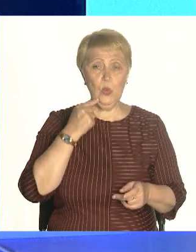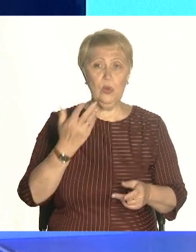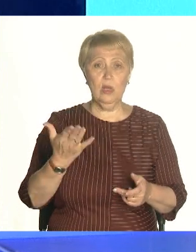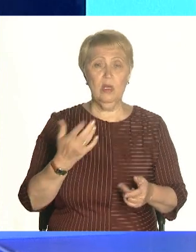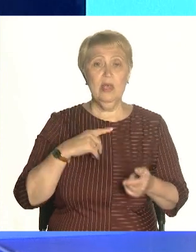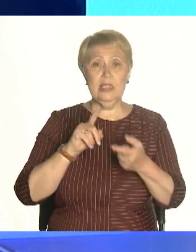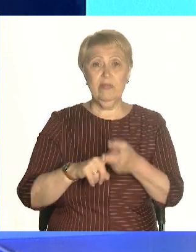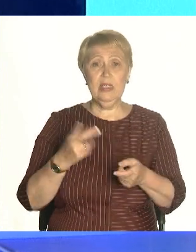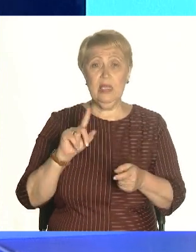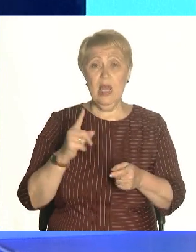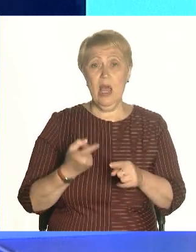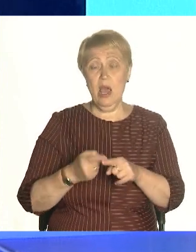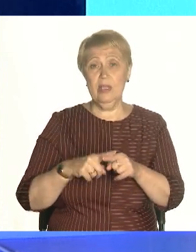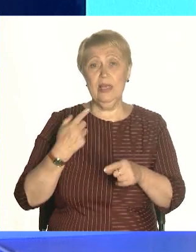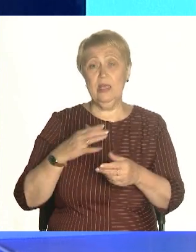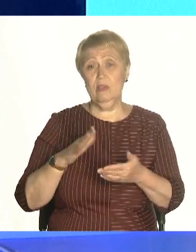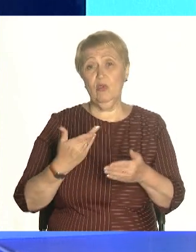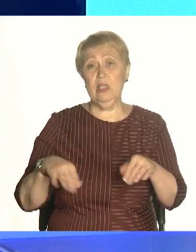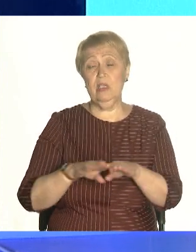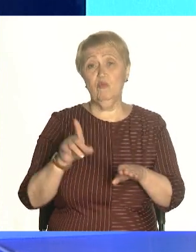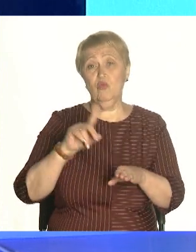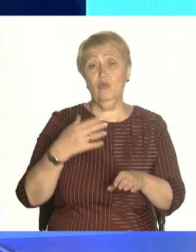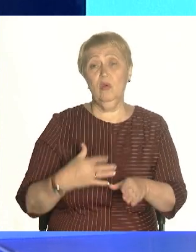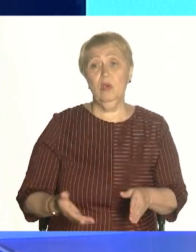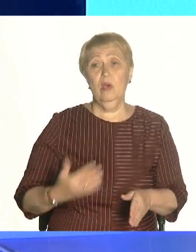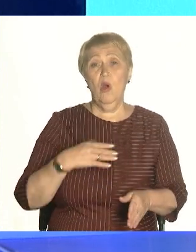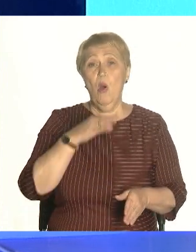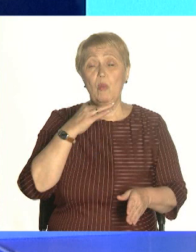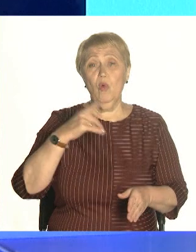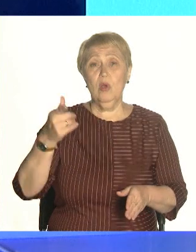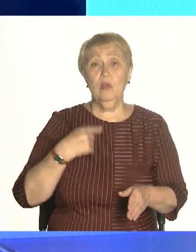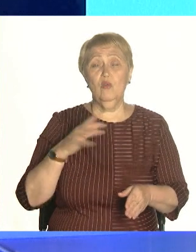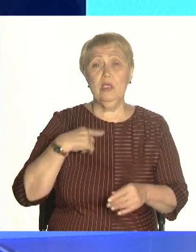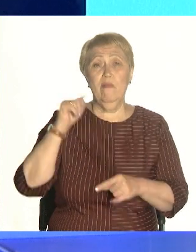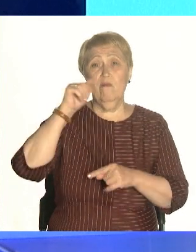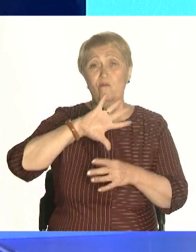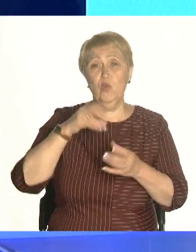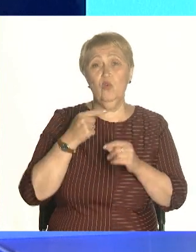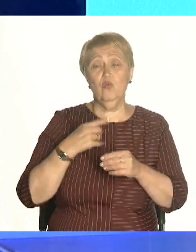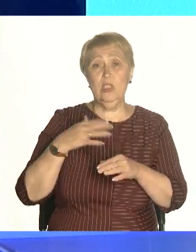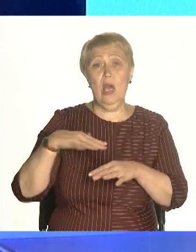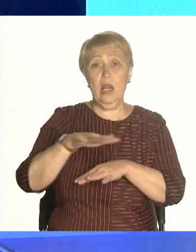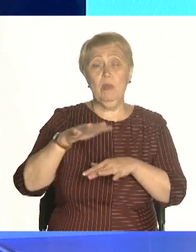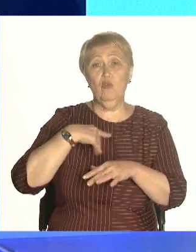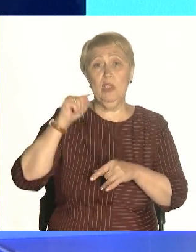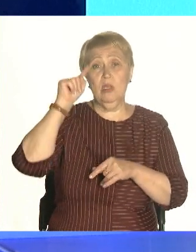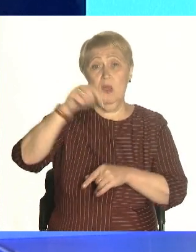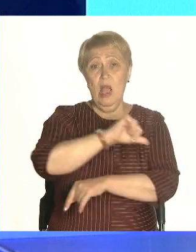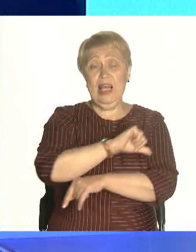что большинство ресурсов, с которых они работают, они расположены за границей. То есть, соответственно, это